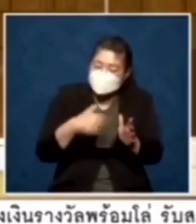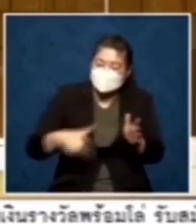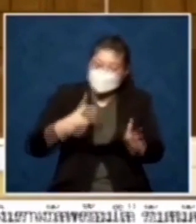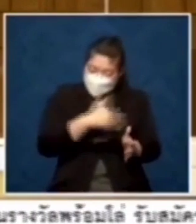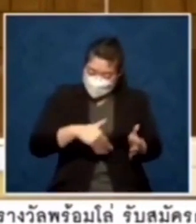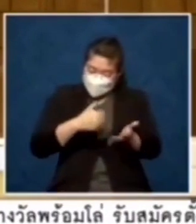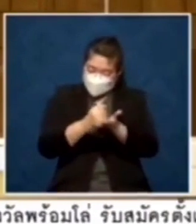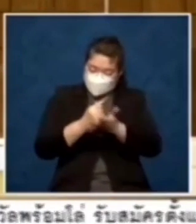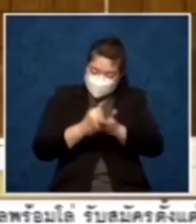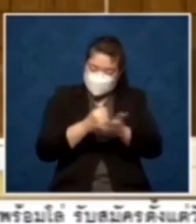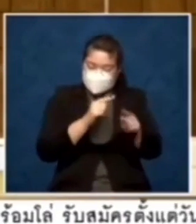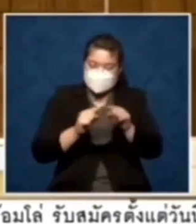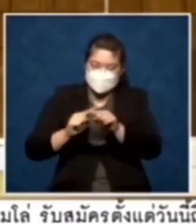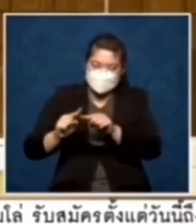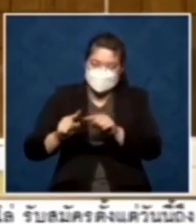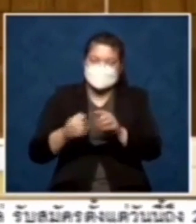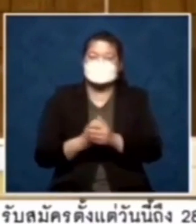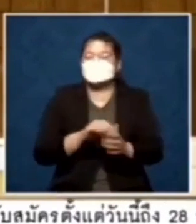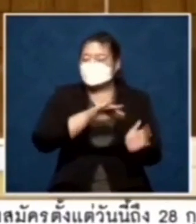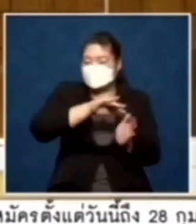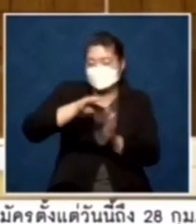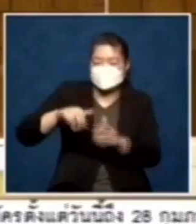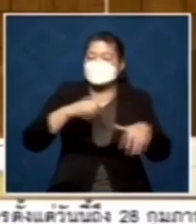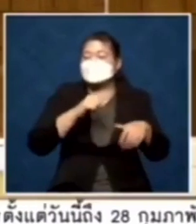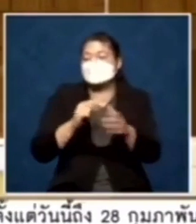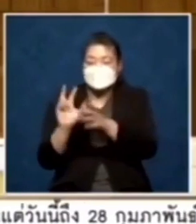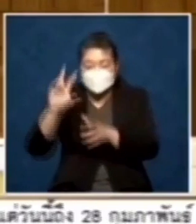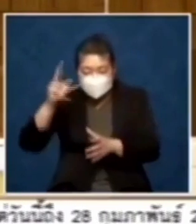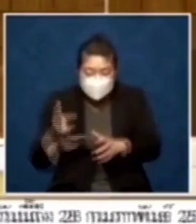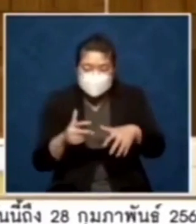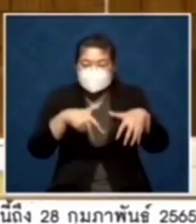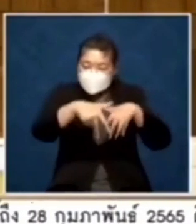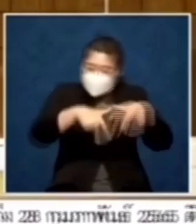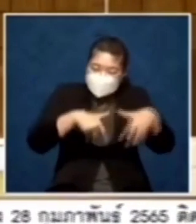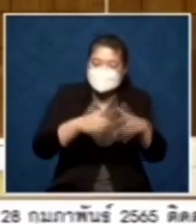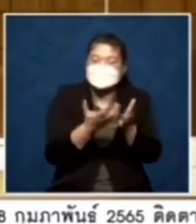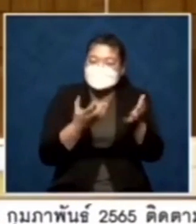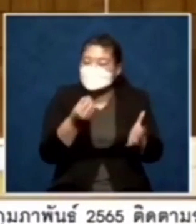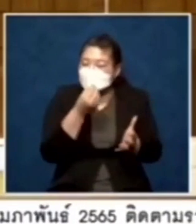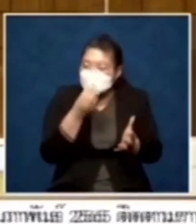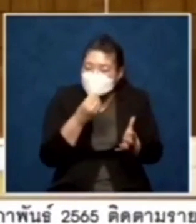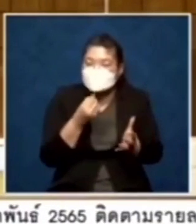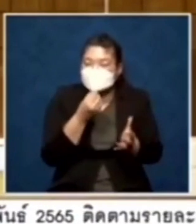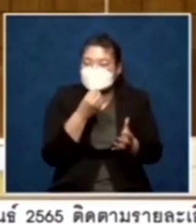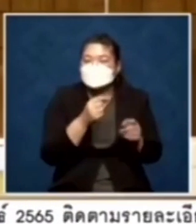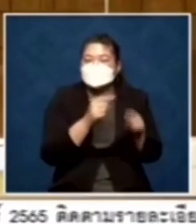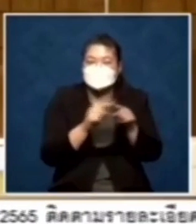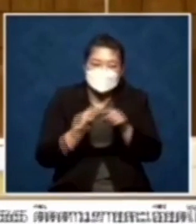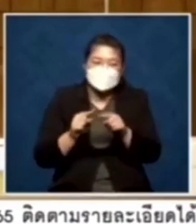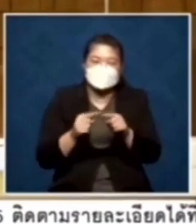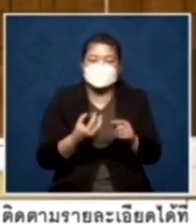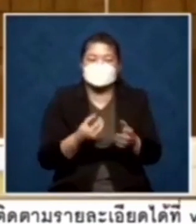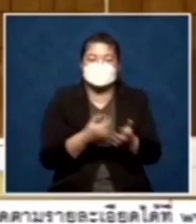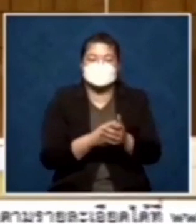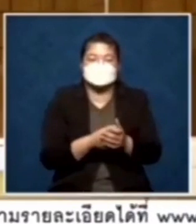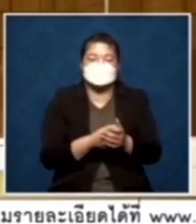นี่เรื่องของยานะครับ ถ้าเรื่องของชาวบ้านปรุงรถแงเ้อแงไ่ แทนผงชู่รถเจริญอาห